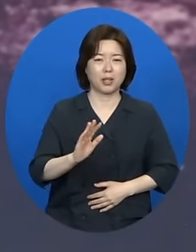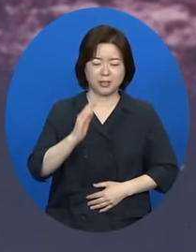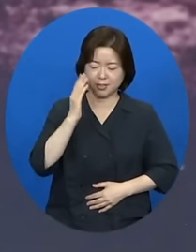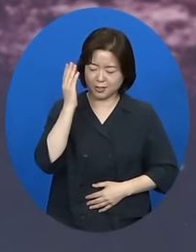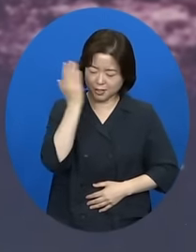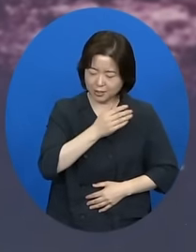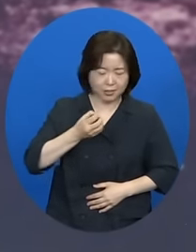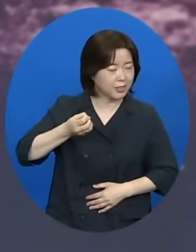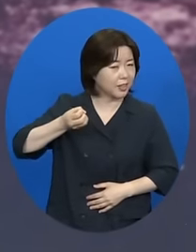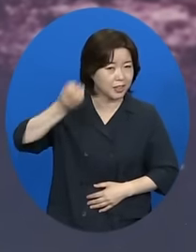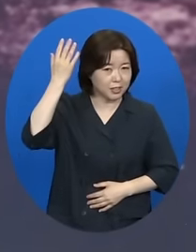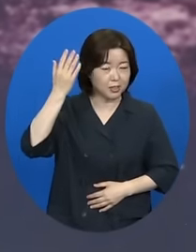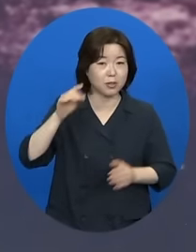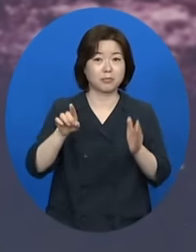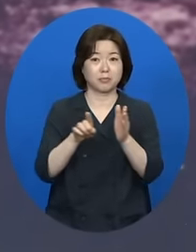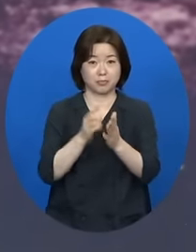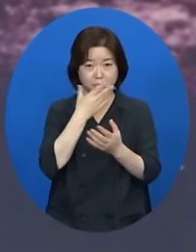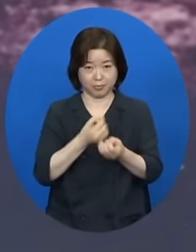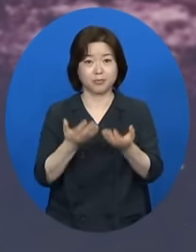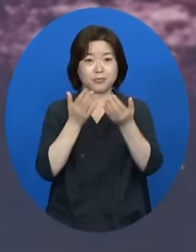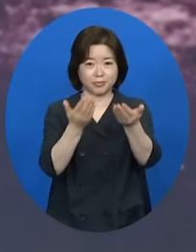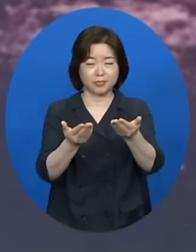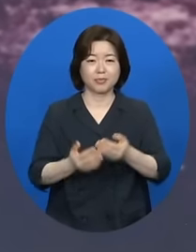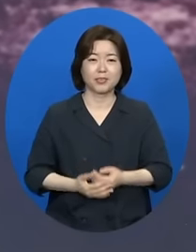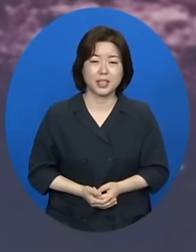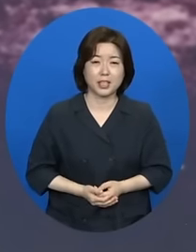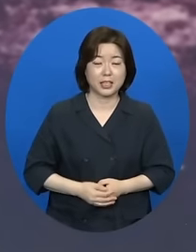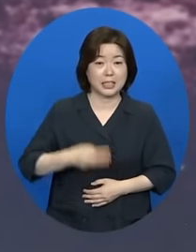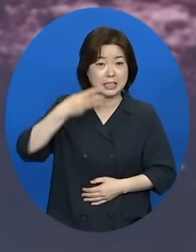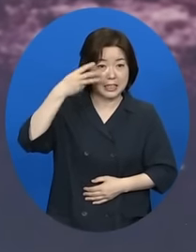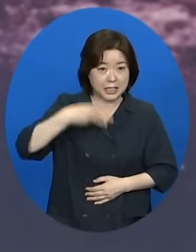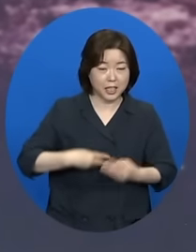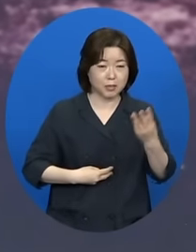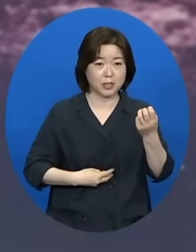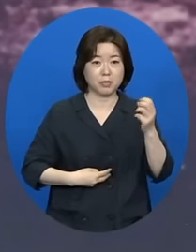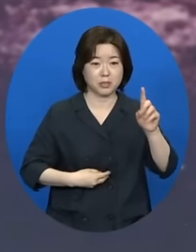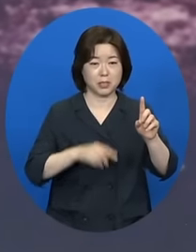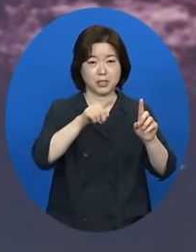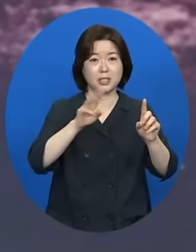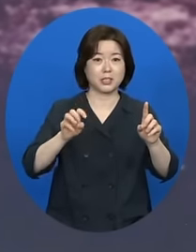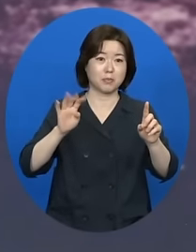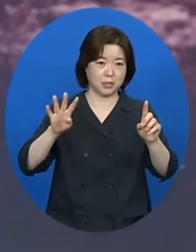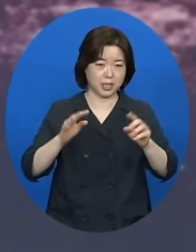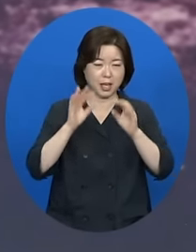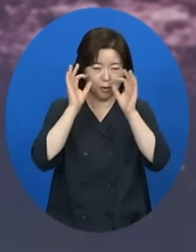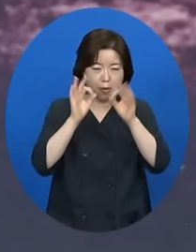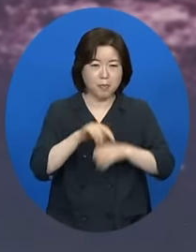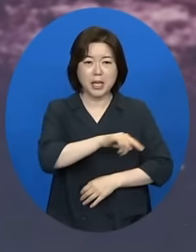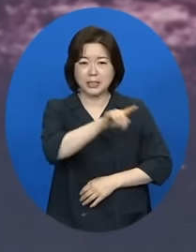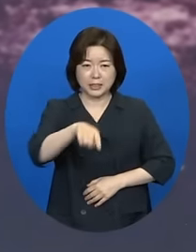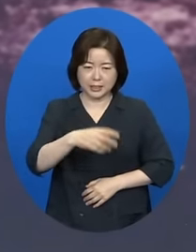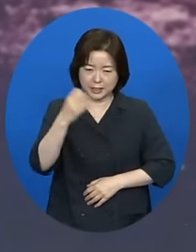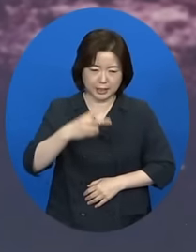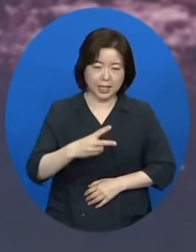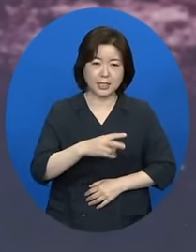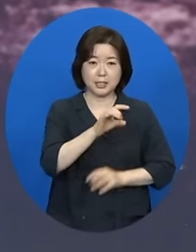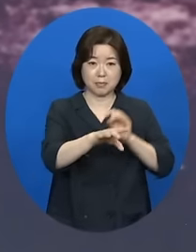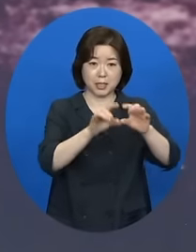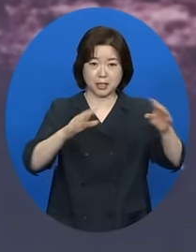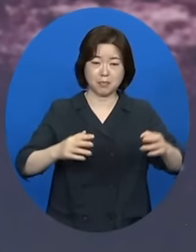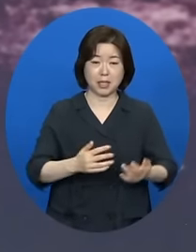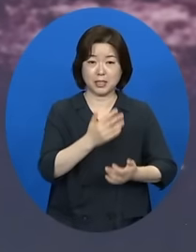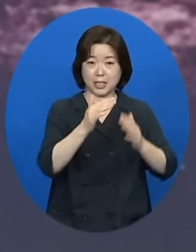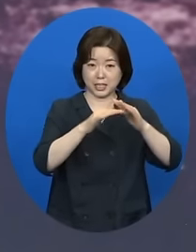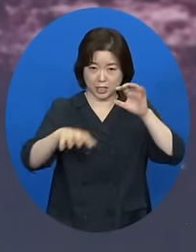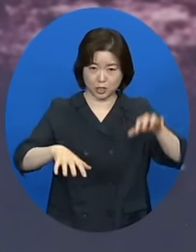줄로 믿으시길 축복합니다. 예레미야 31장 34절 말씀에 그들이 다시는 각기 이웃과 형제를 가르쳐 이르기를